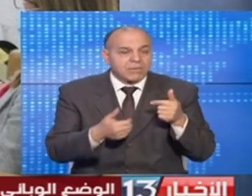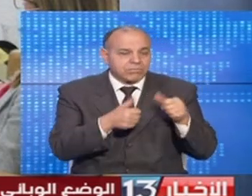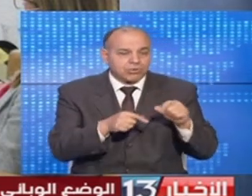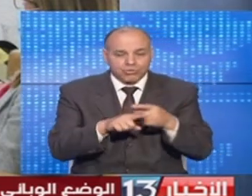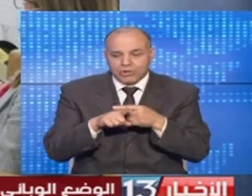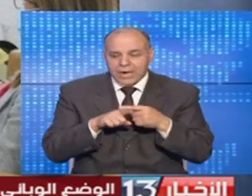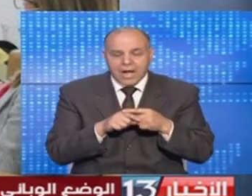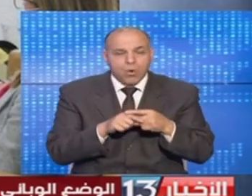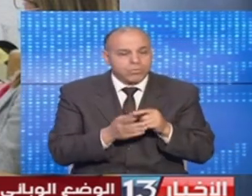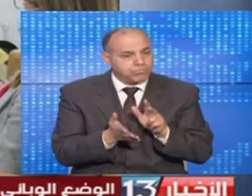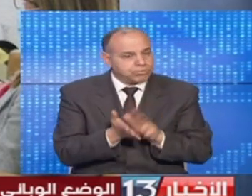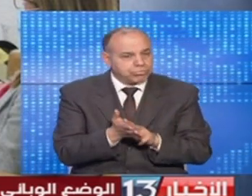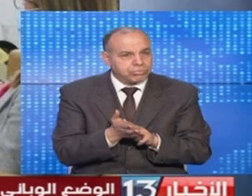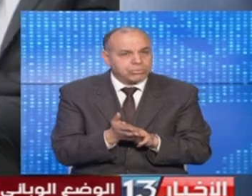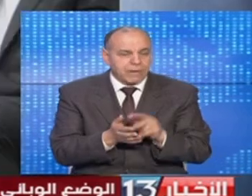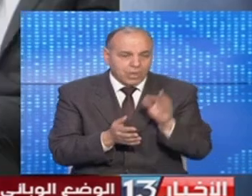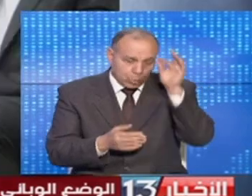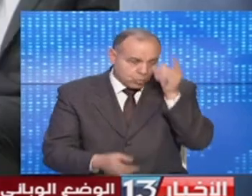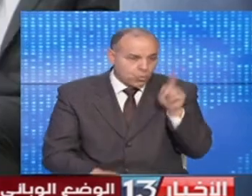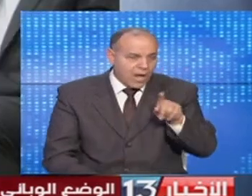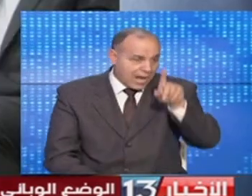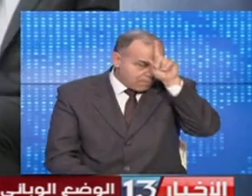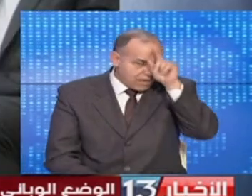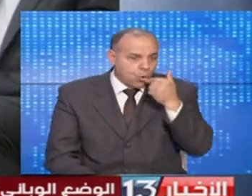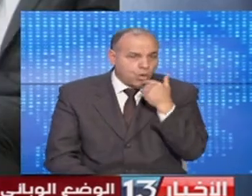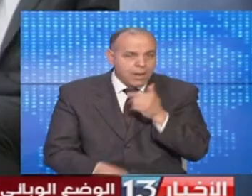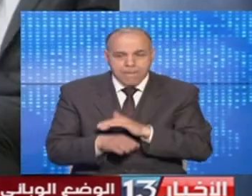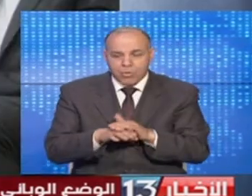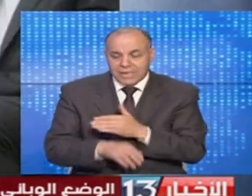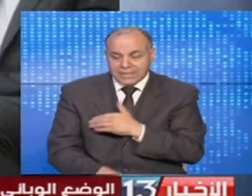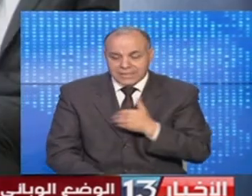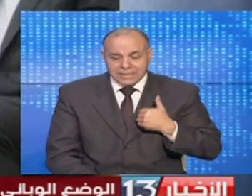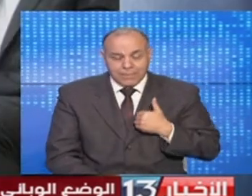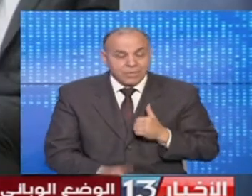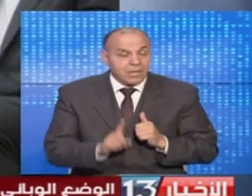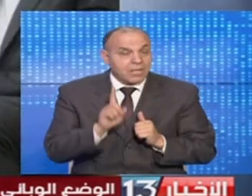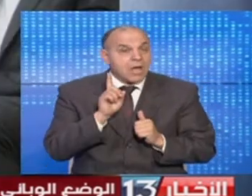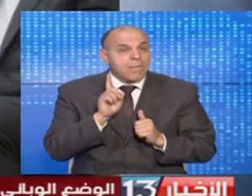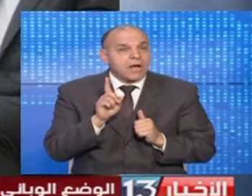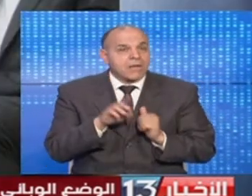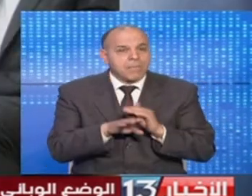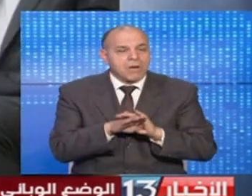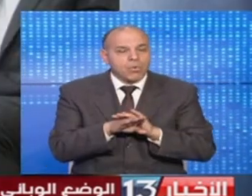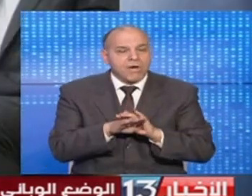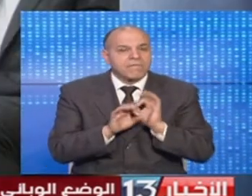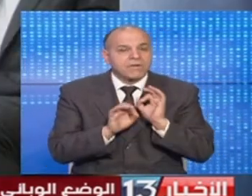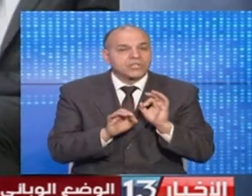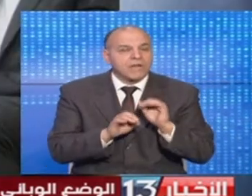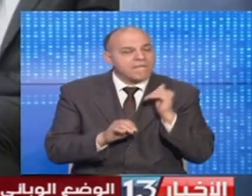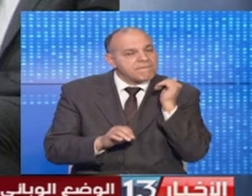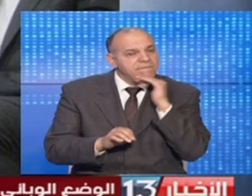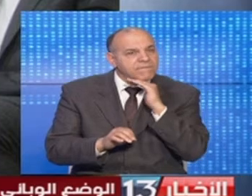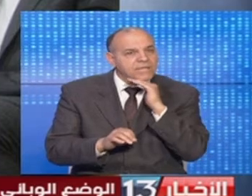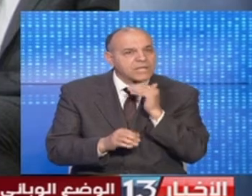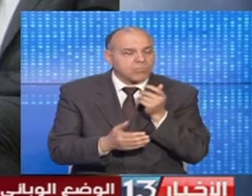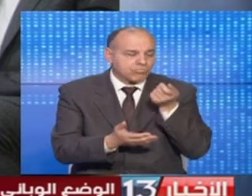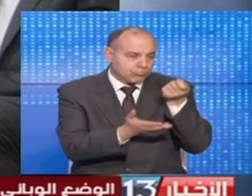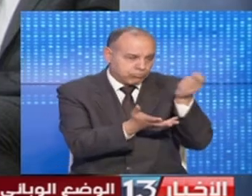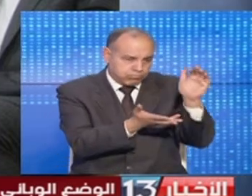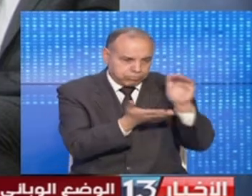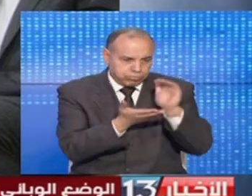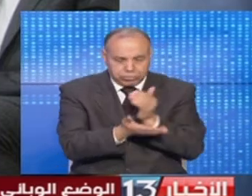شراكه فاعله بين تونس والمانيا في المجال الصحي وخاصه فيما يتعلق بالتسريع في التزود